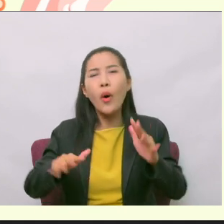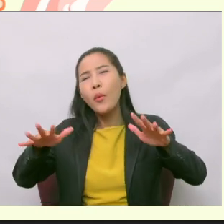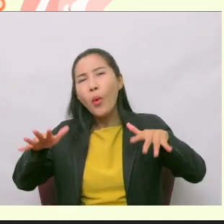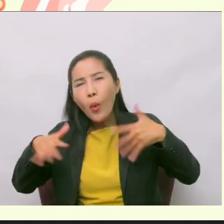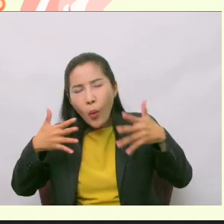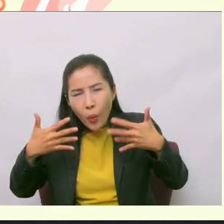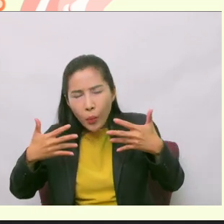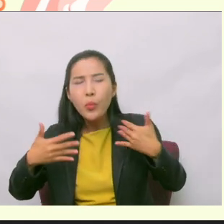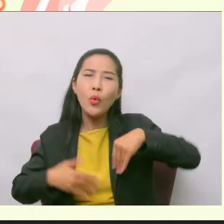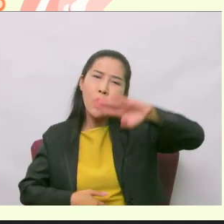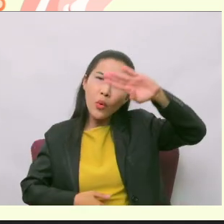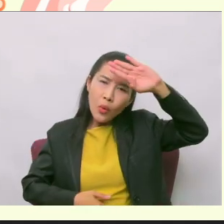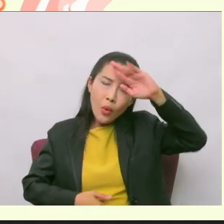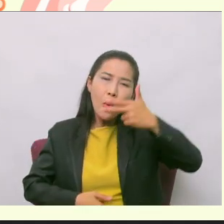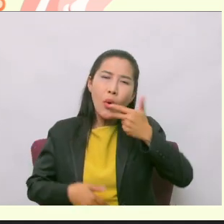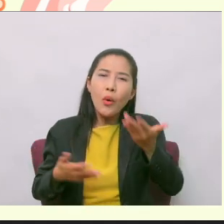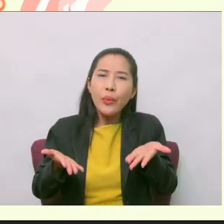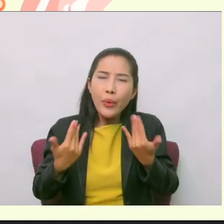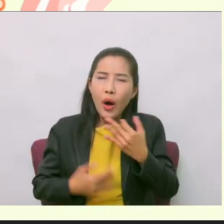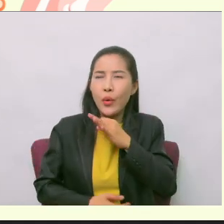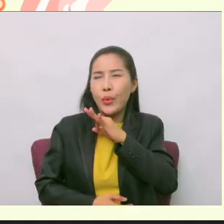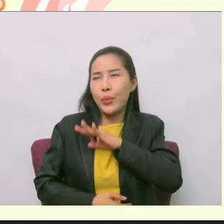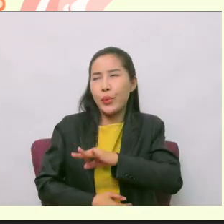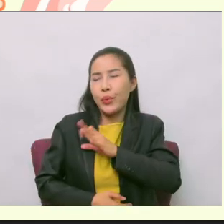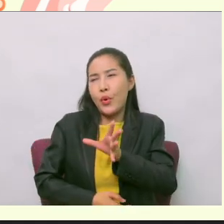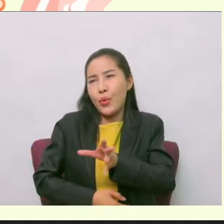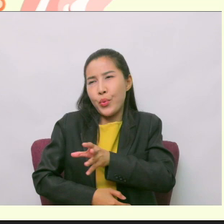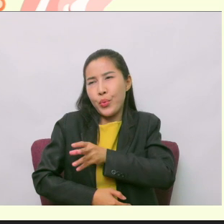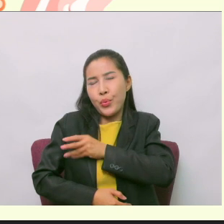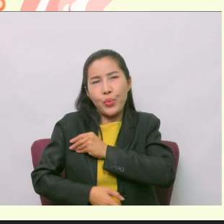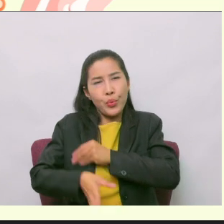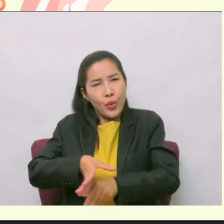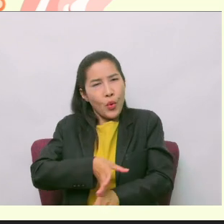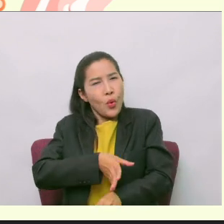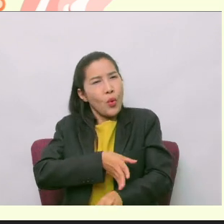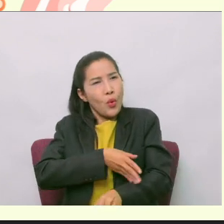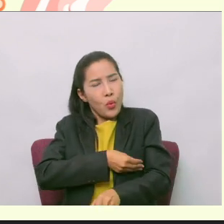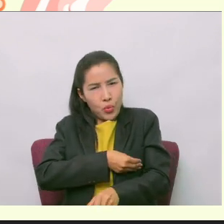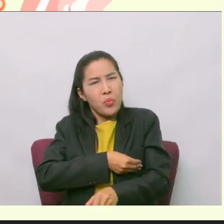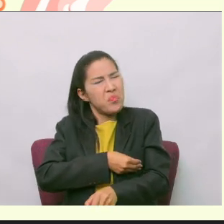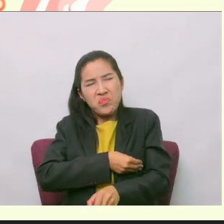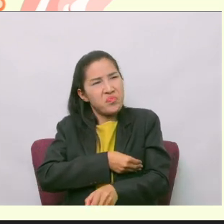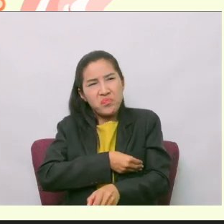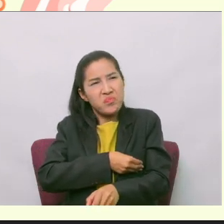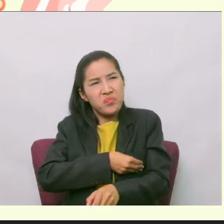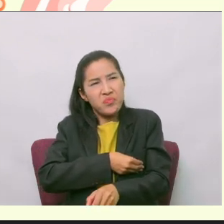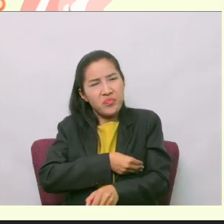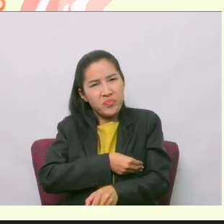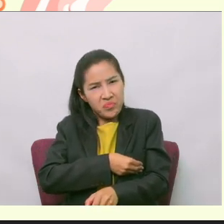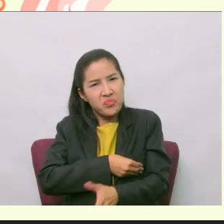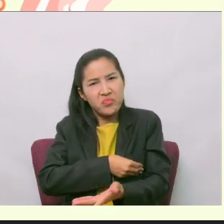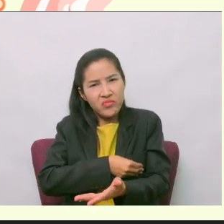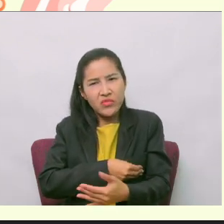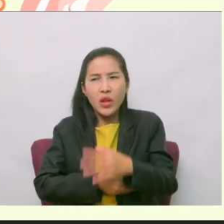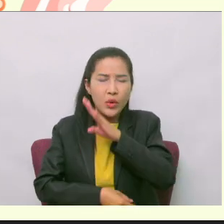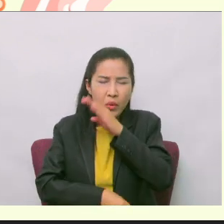าจะรับความรู้สึกในเรื่องของความร้อนเนี่ยค่ะได้ไม่ปกตินะคะถ้าเกิดว่าเรารับรู้ว่าร้อนแล้วแต่ส